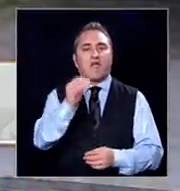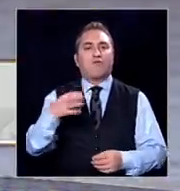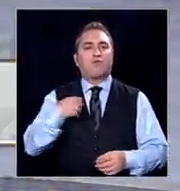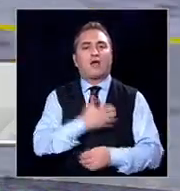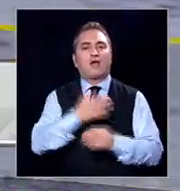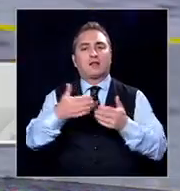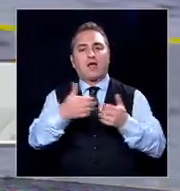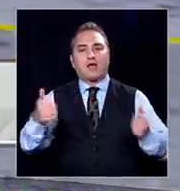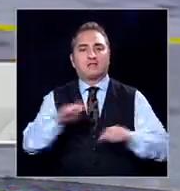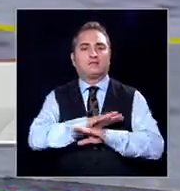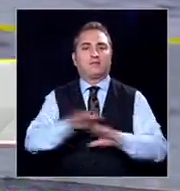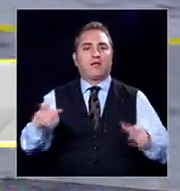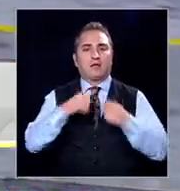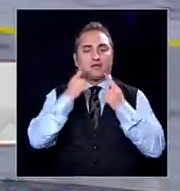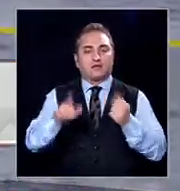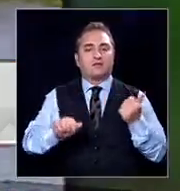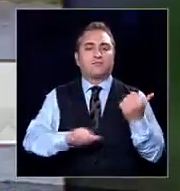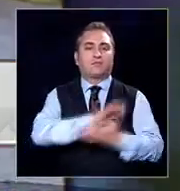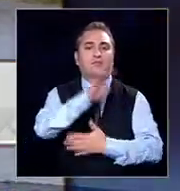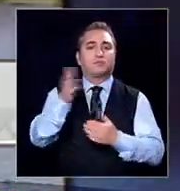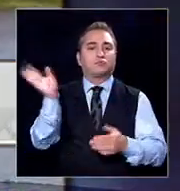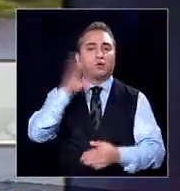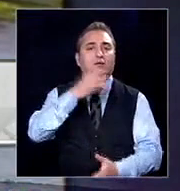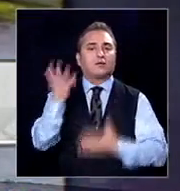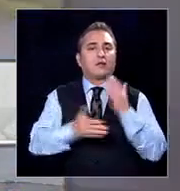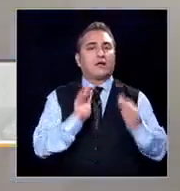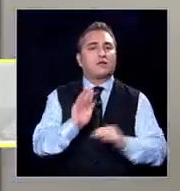deyince ortalık karıştı. Sonrasında yaşananlar inanılmazdı.